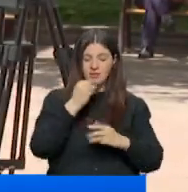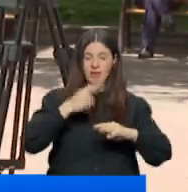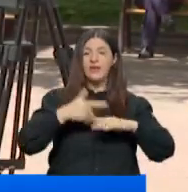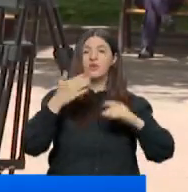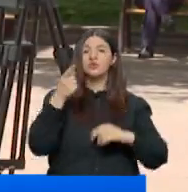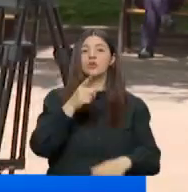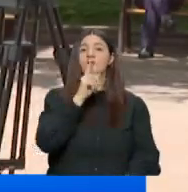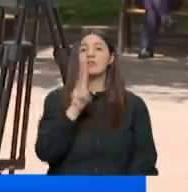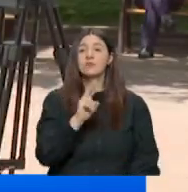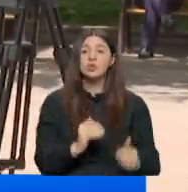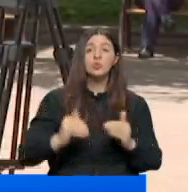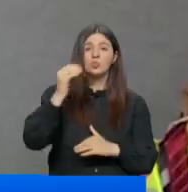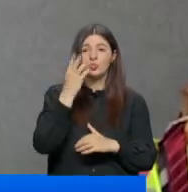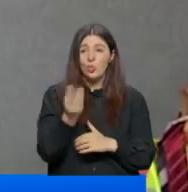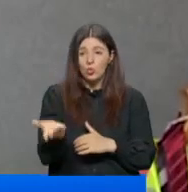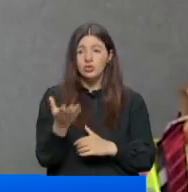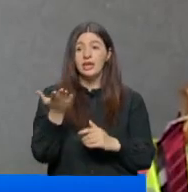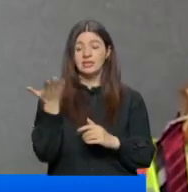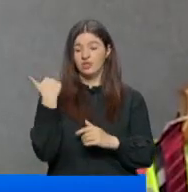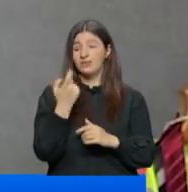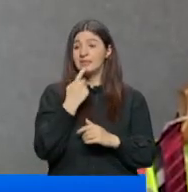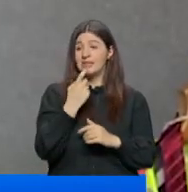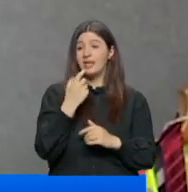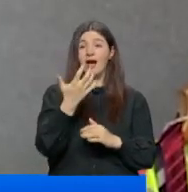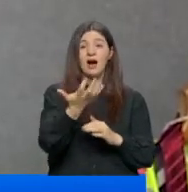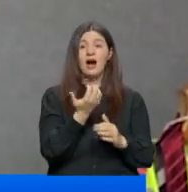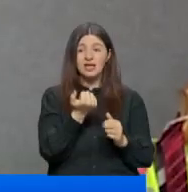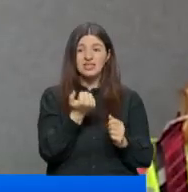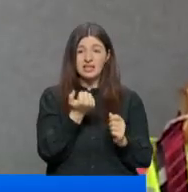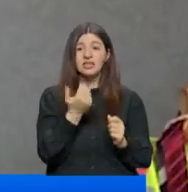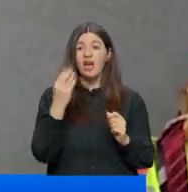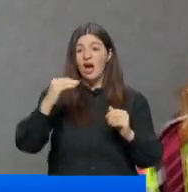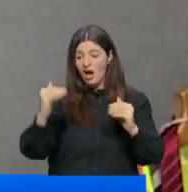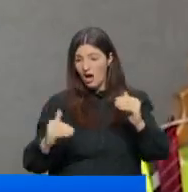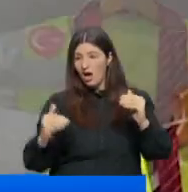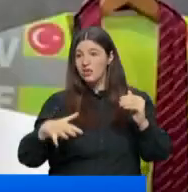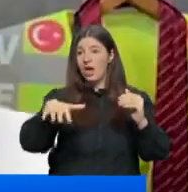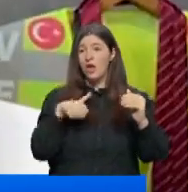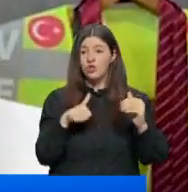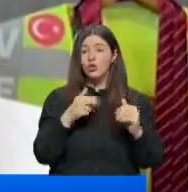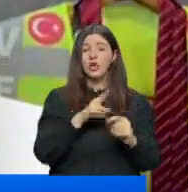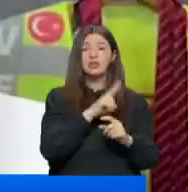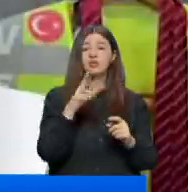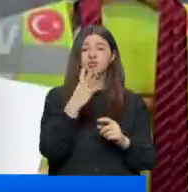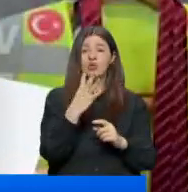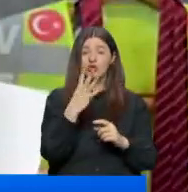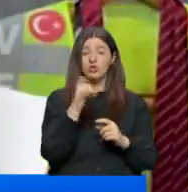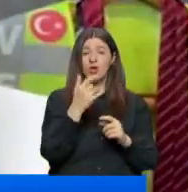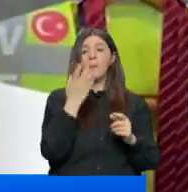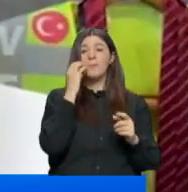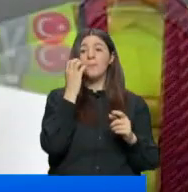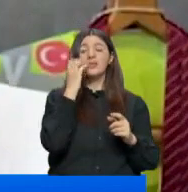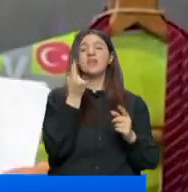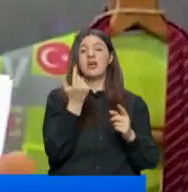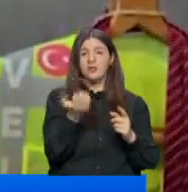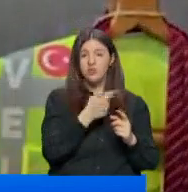enflasyonu %120'lerin üzerine çıktı. Geçtiğimiz yıl aldığını çok daha altında alıyor. 704 kilo patates daha az